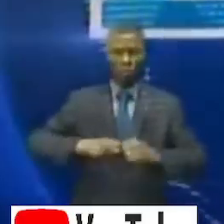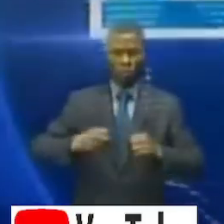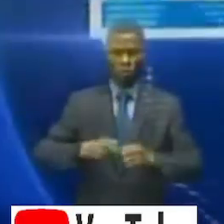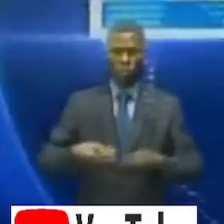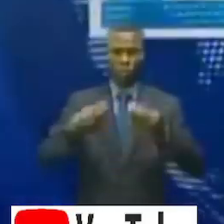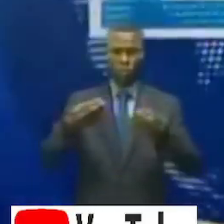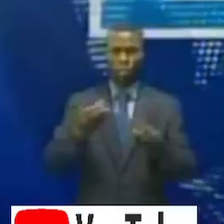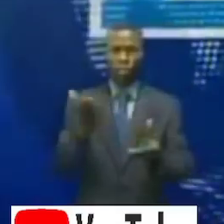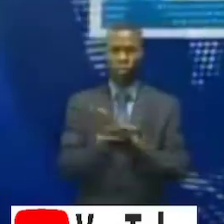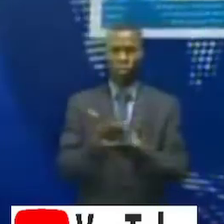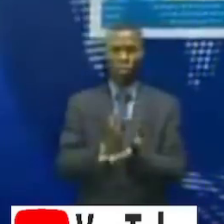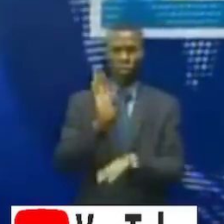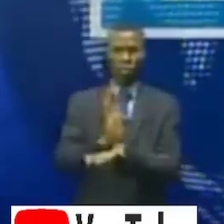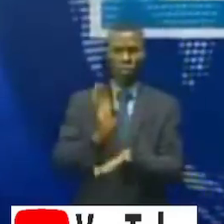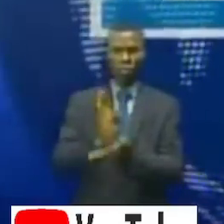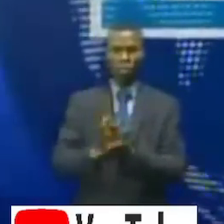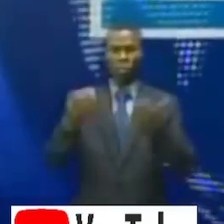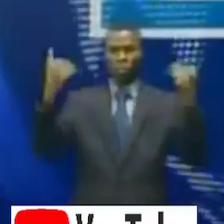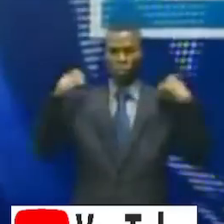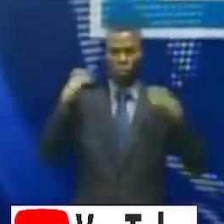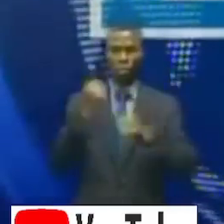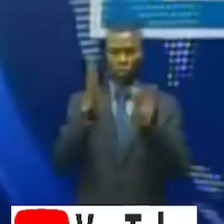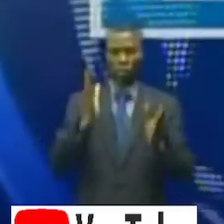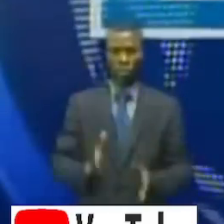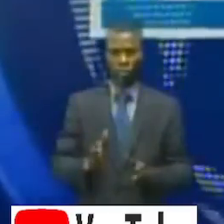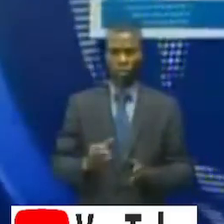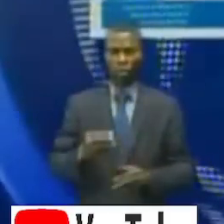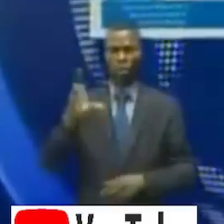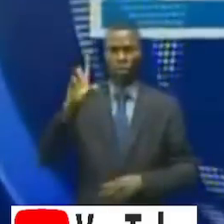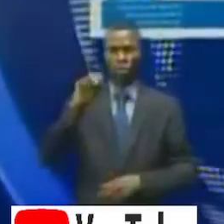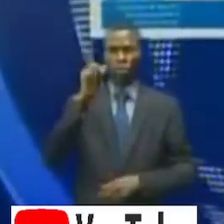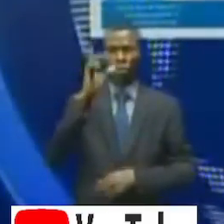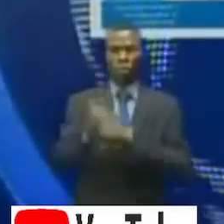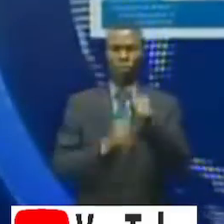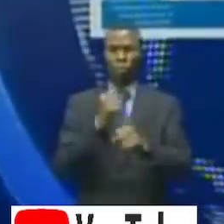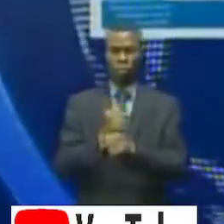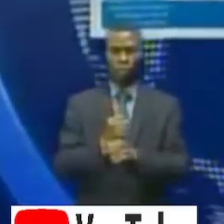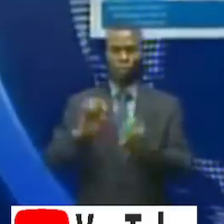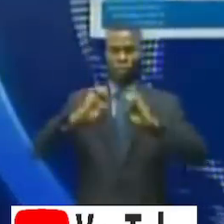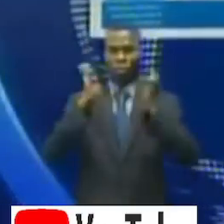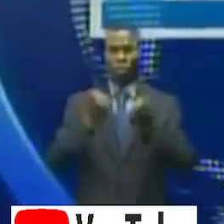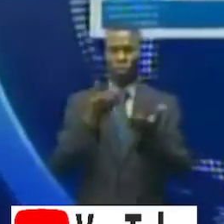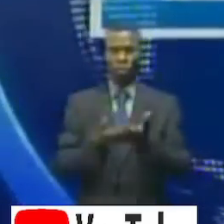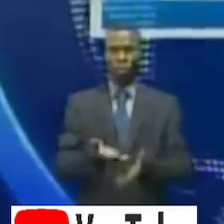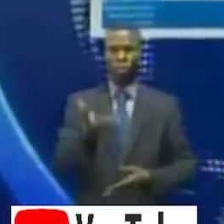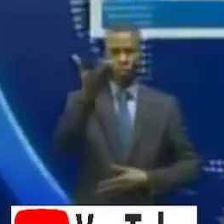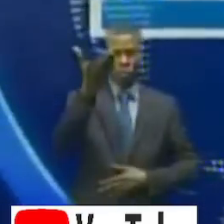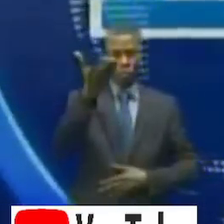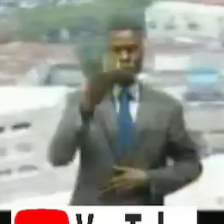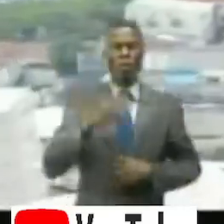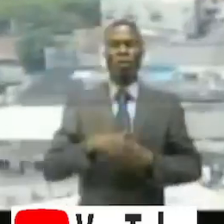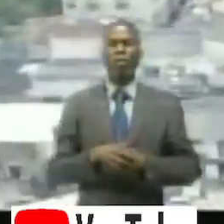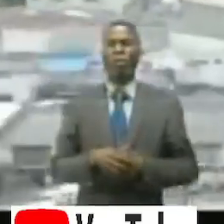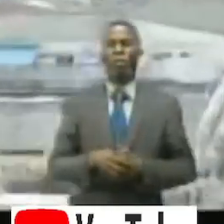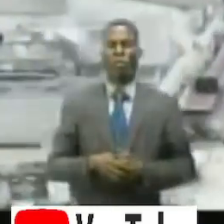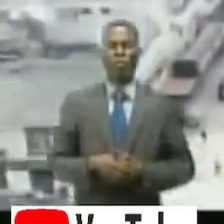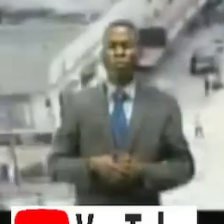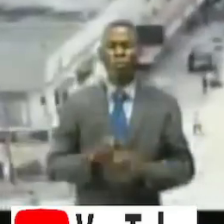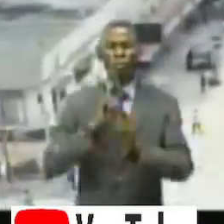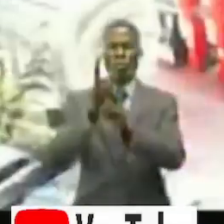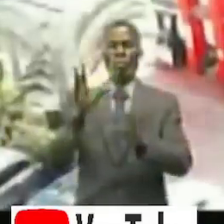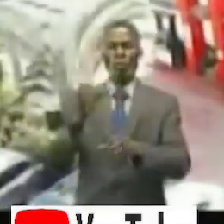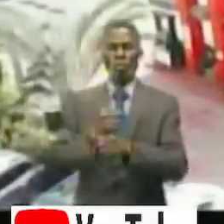des brevets aux agents et cadres à l'occasion des 20 ans d'existence de cette entreprise. Angèle Mabiala, Ilitumba. La